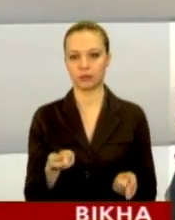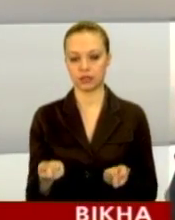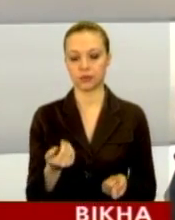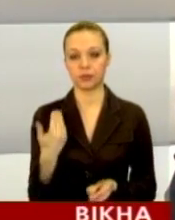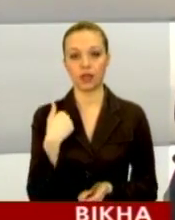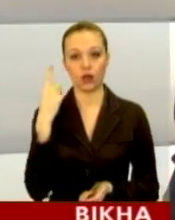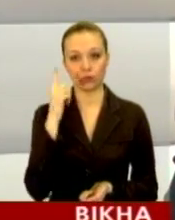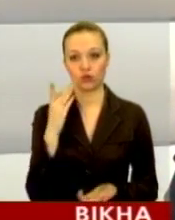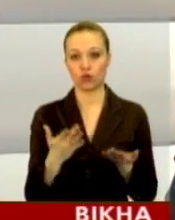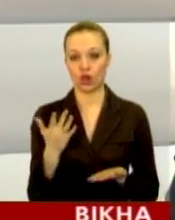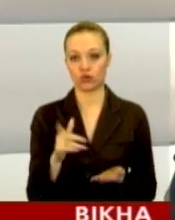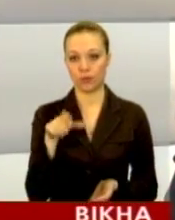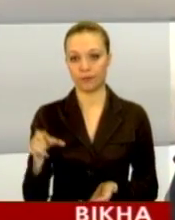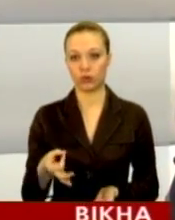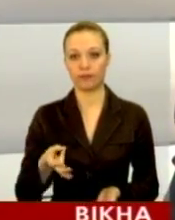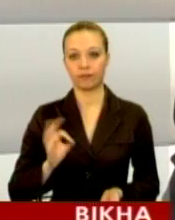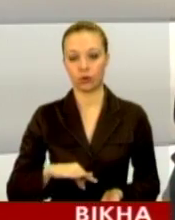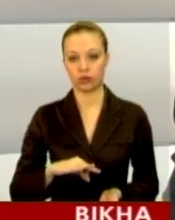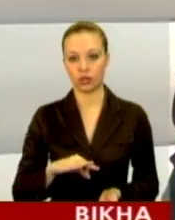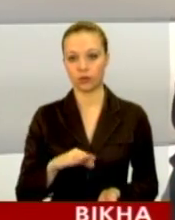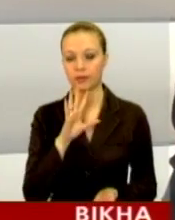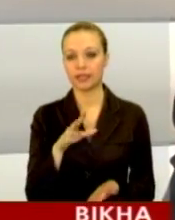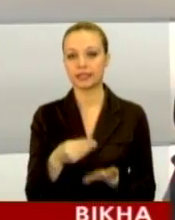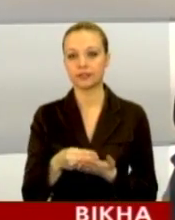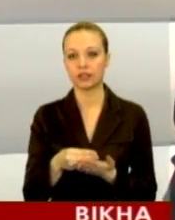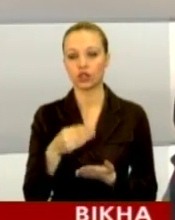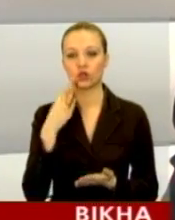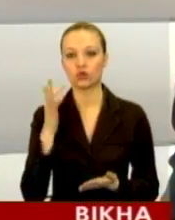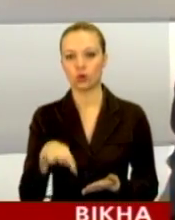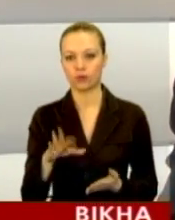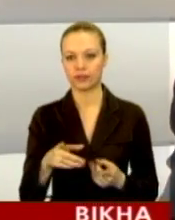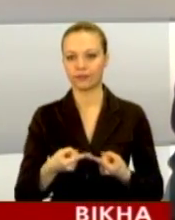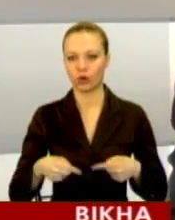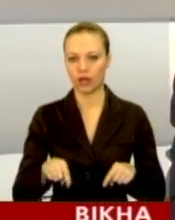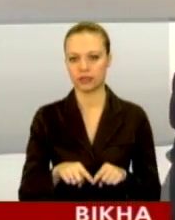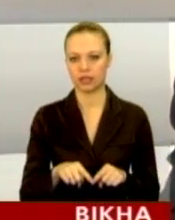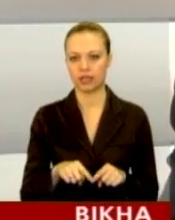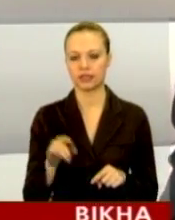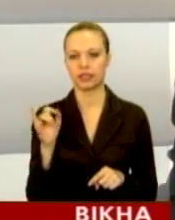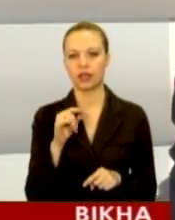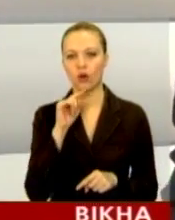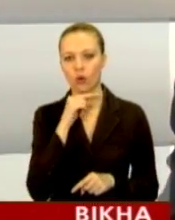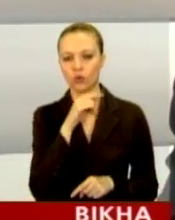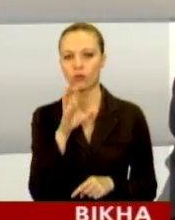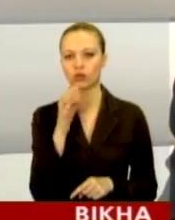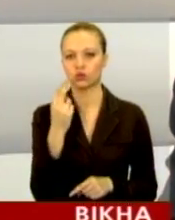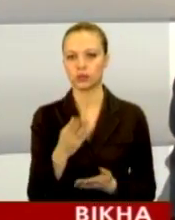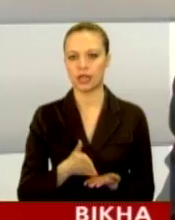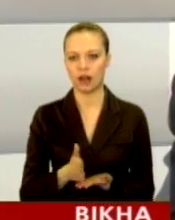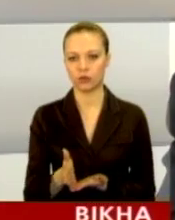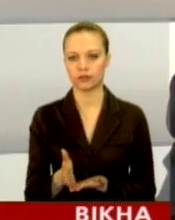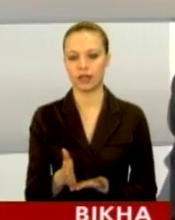адміністрацію. Я думаю, якщо вони використають свій досвід організації економіки, соціальної